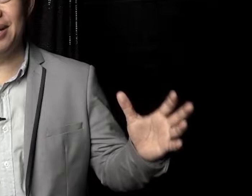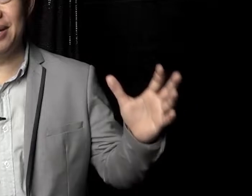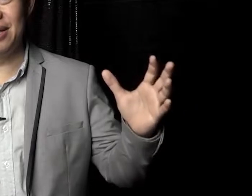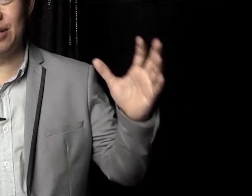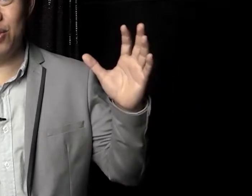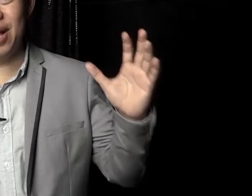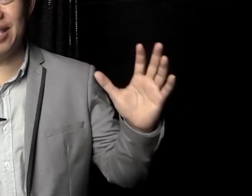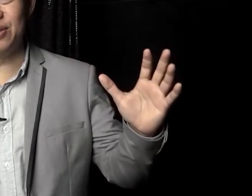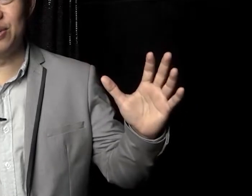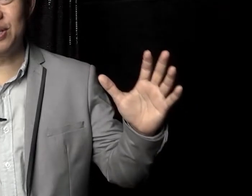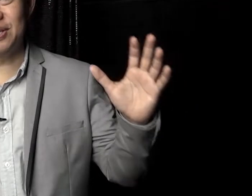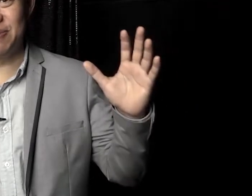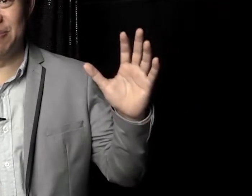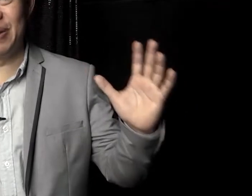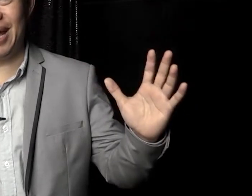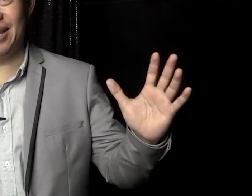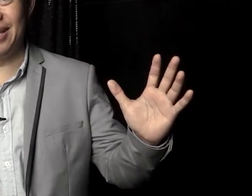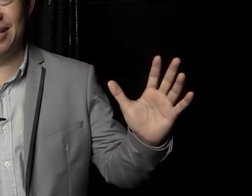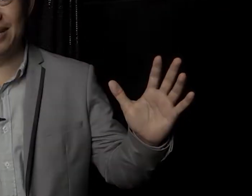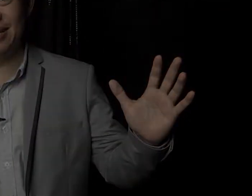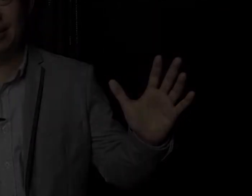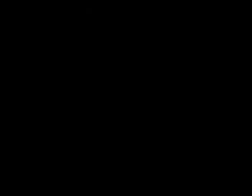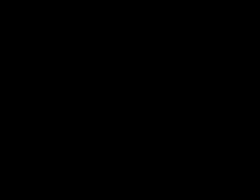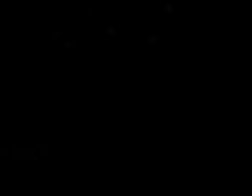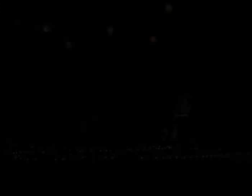beribadah dan Tuhan Yesus memberkati.